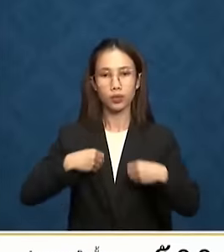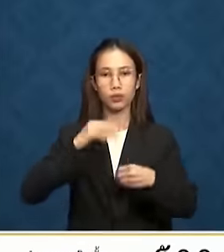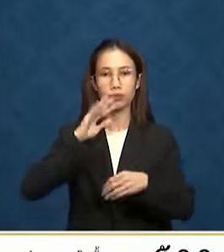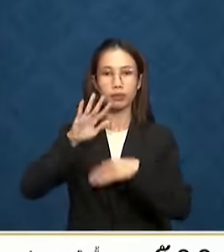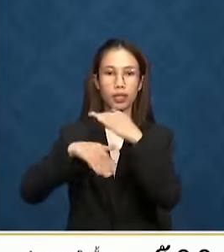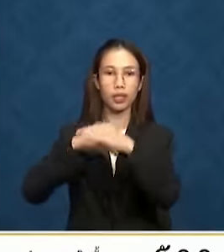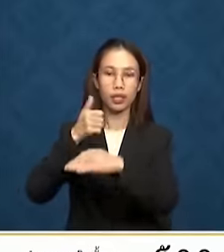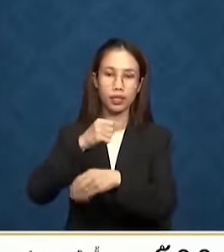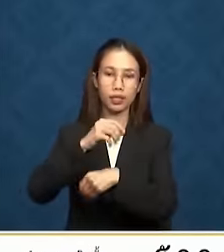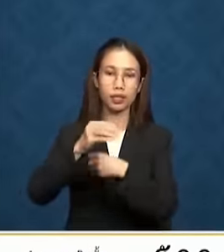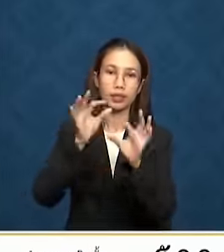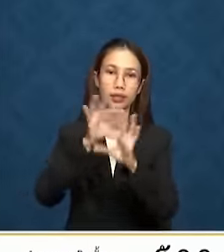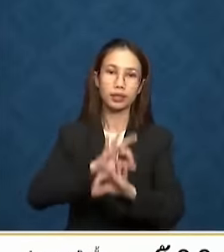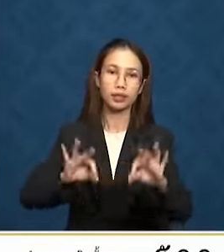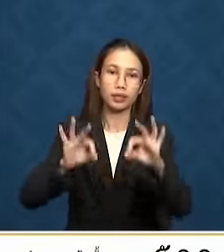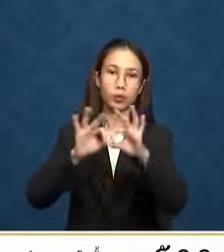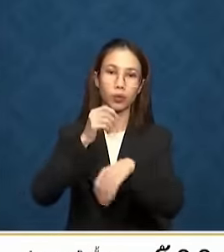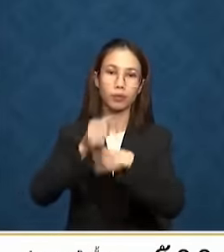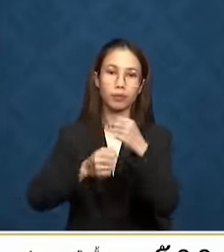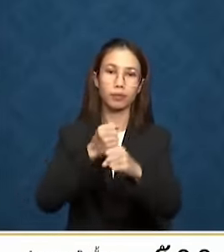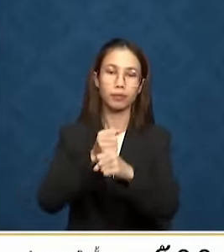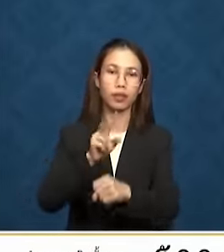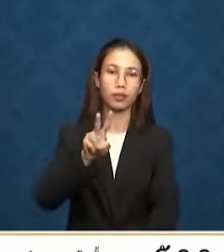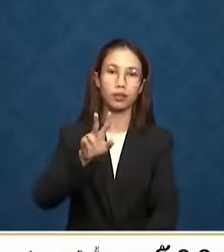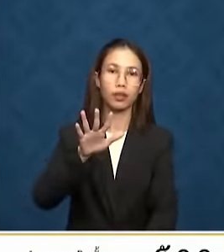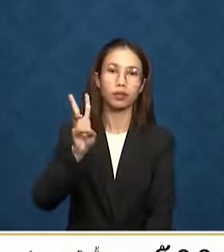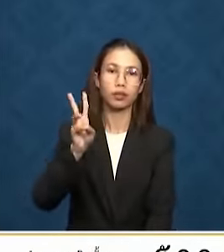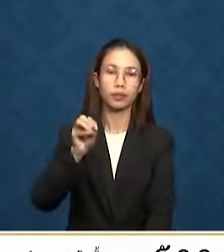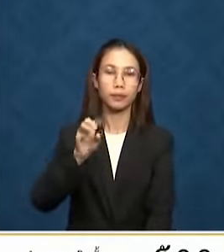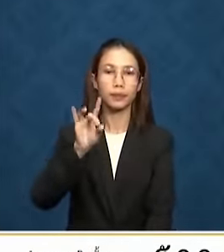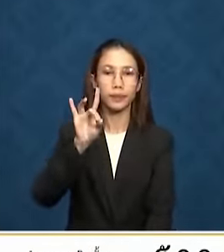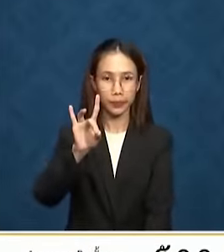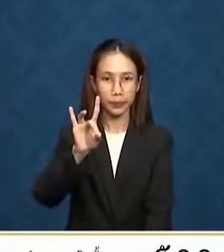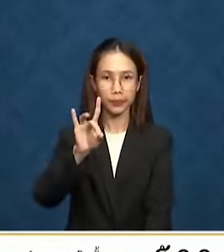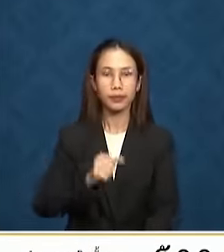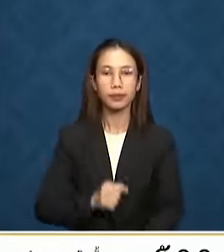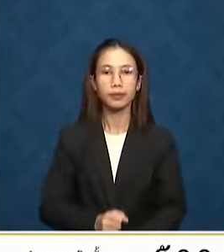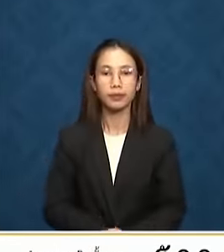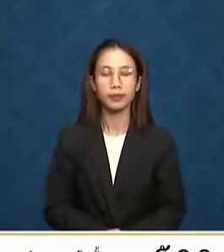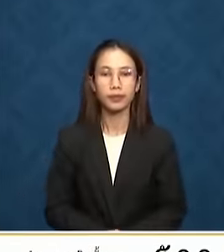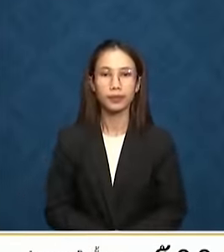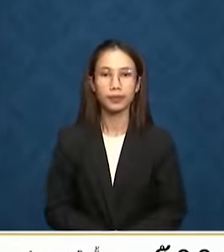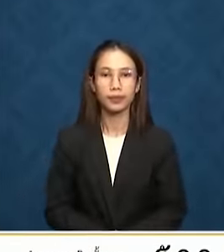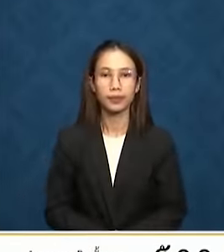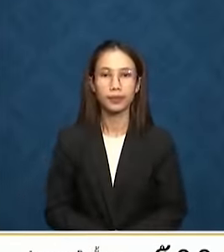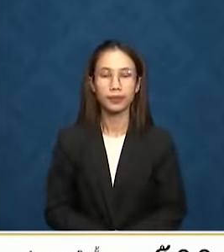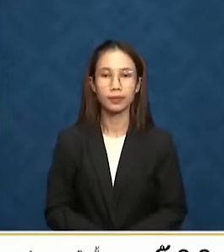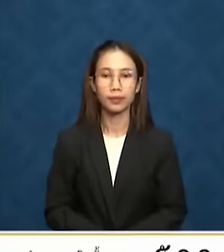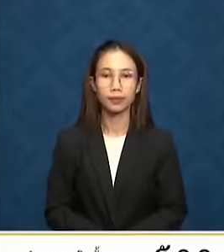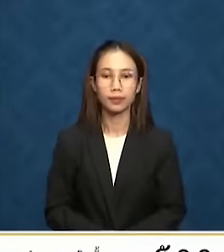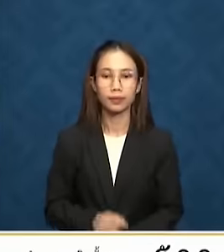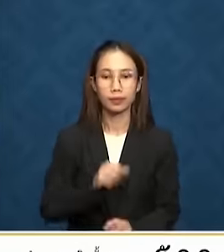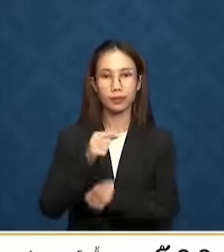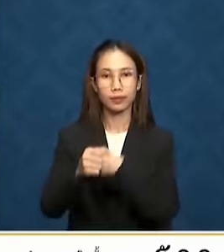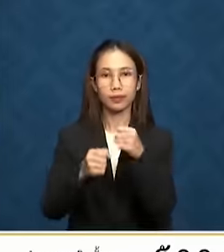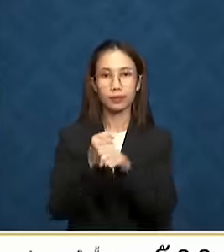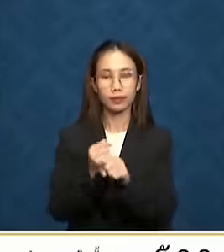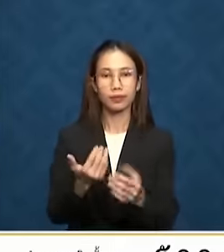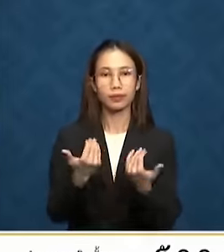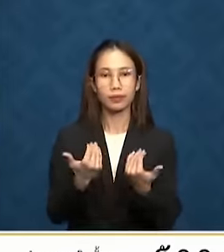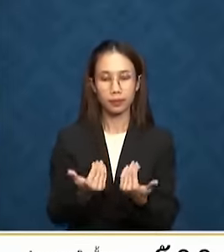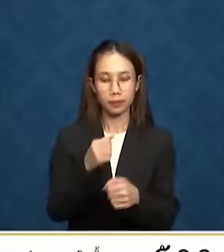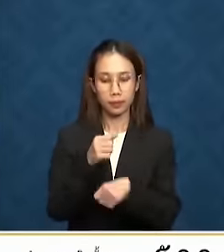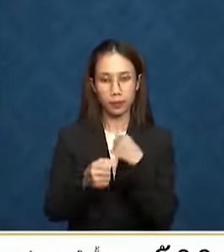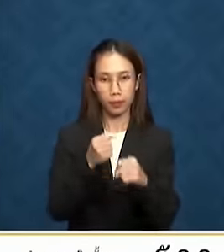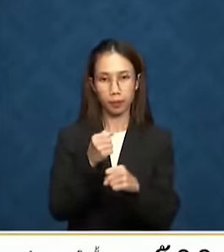สำหรับปี2568ในขณะเดียวกันครับท่านประธานปีนี้ก็เป็นปีที่